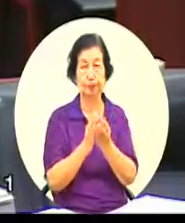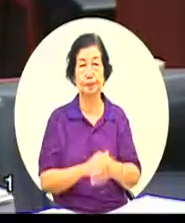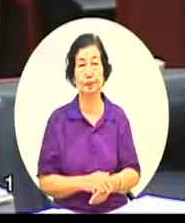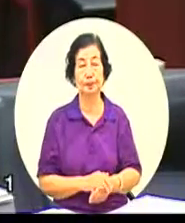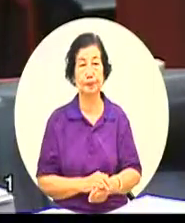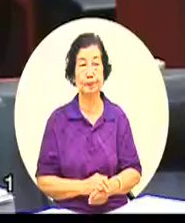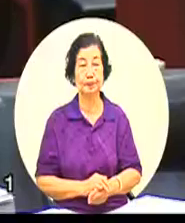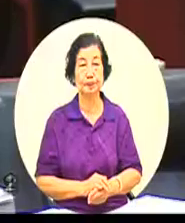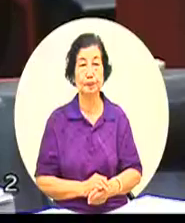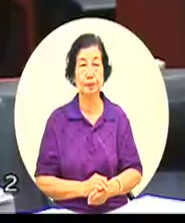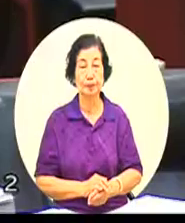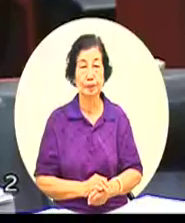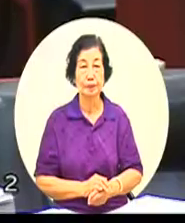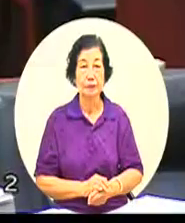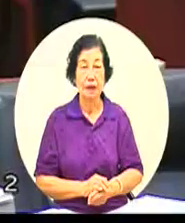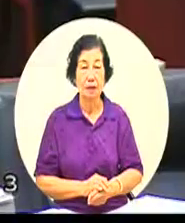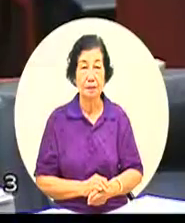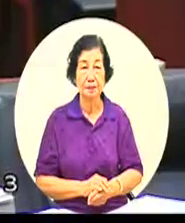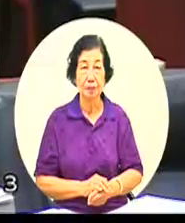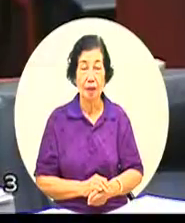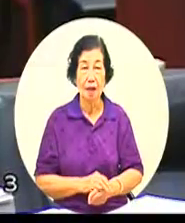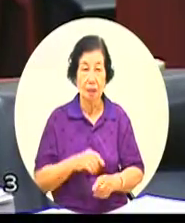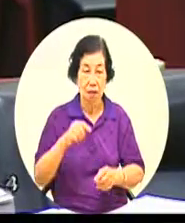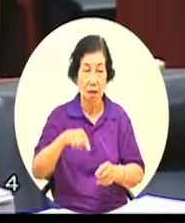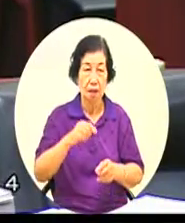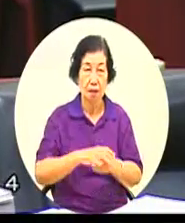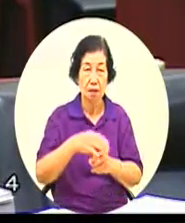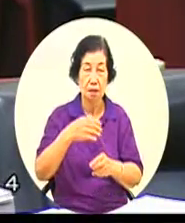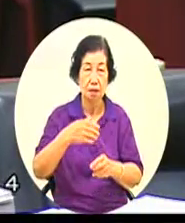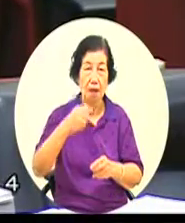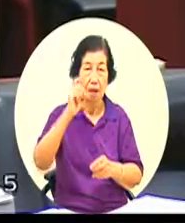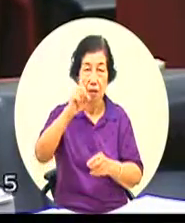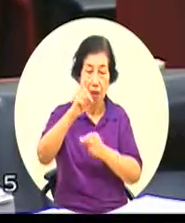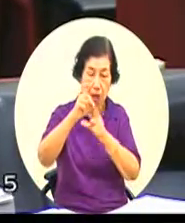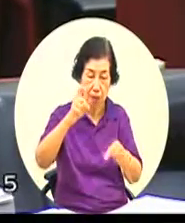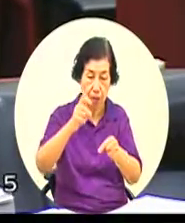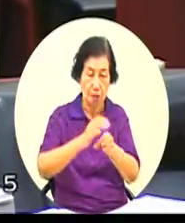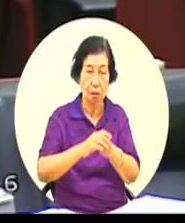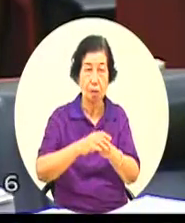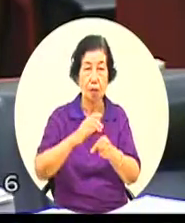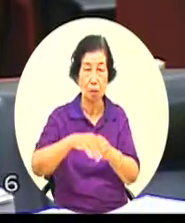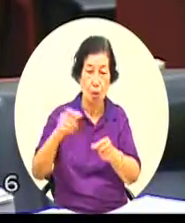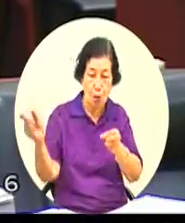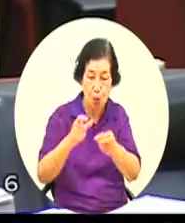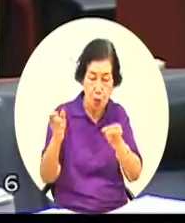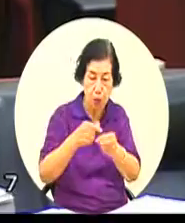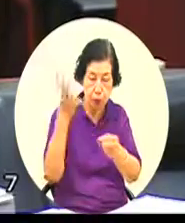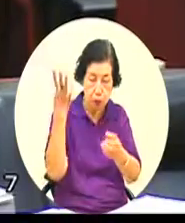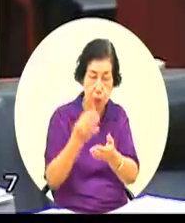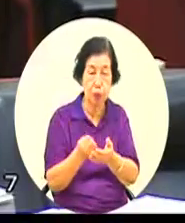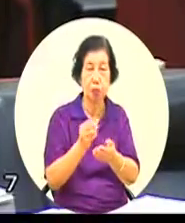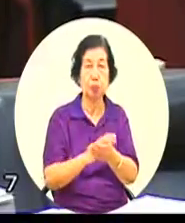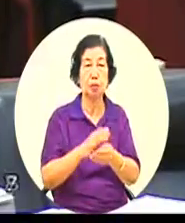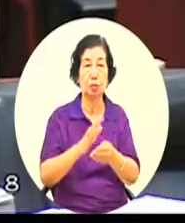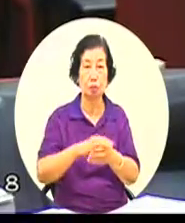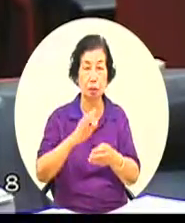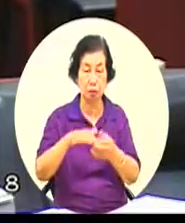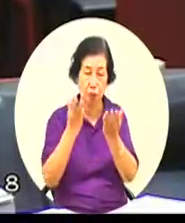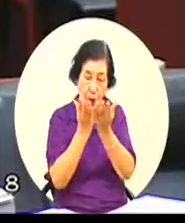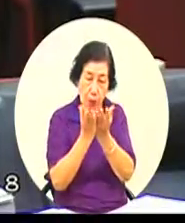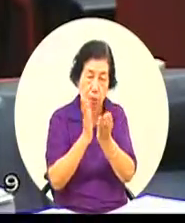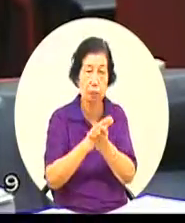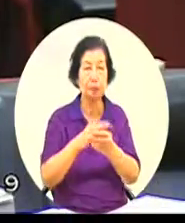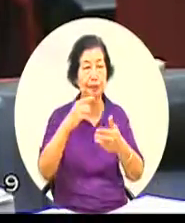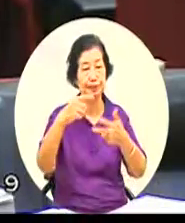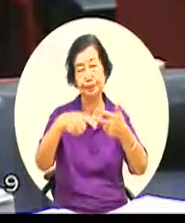那迄个即个月风台来，可能上无一礼拜。 对，安你找小胖。 我感觉这不是好事啦。好，我是感觉是